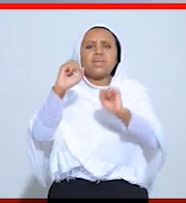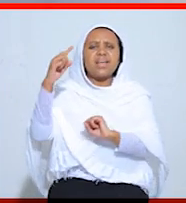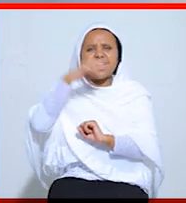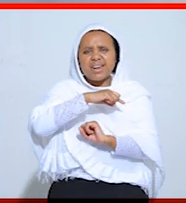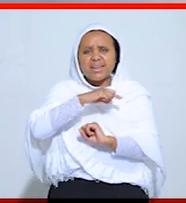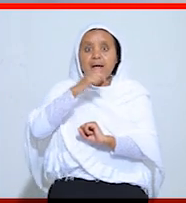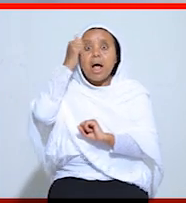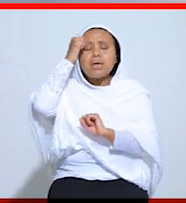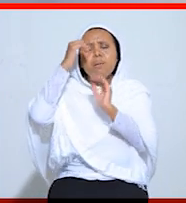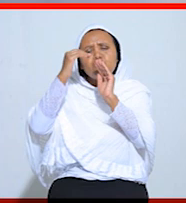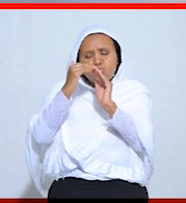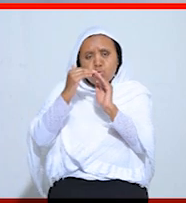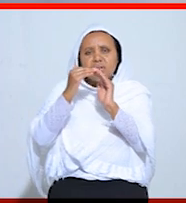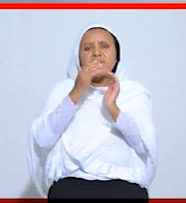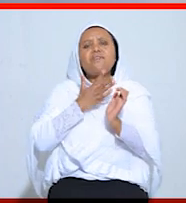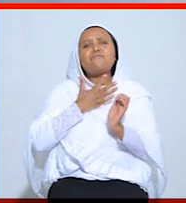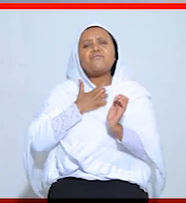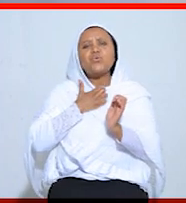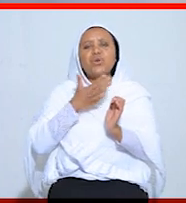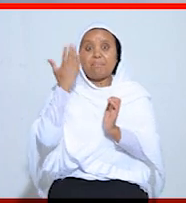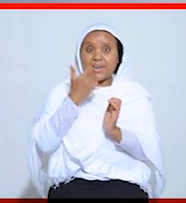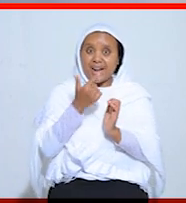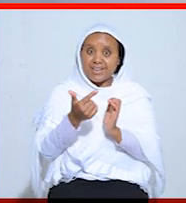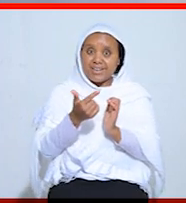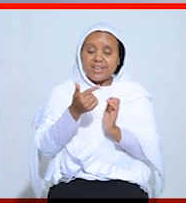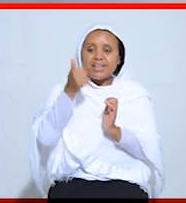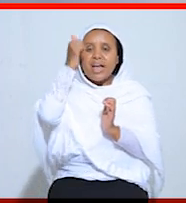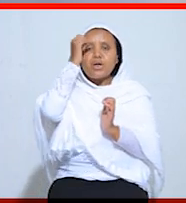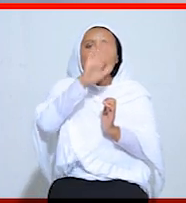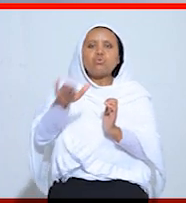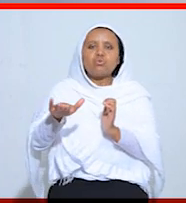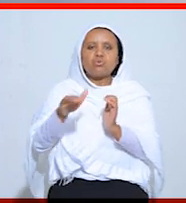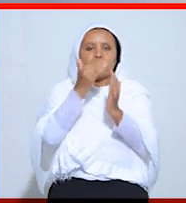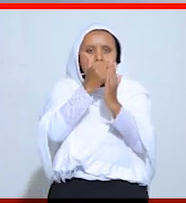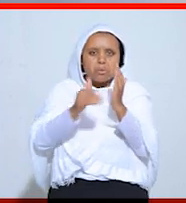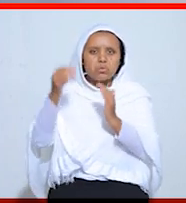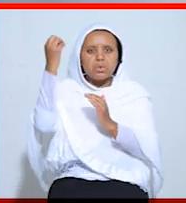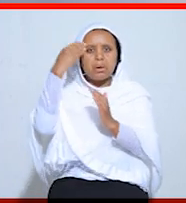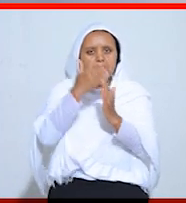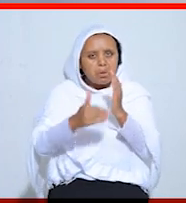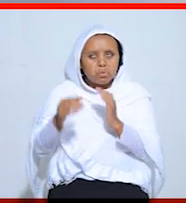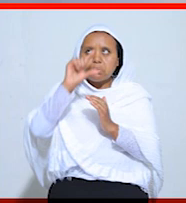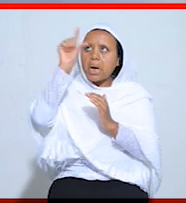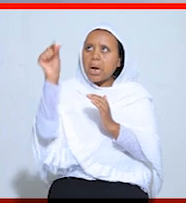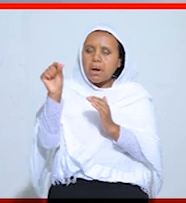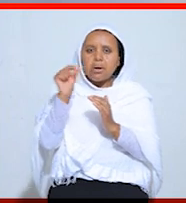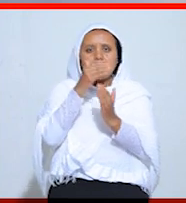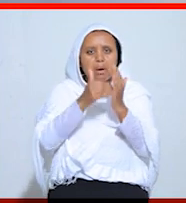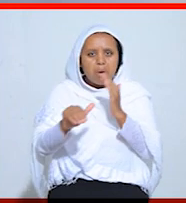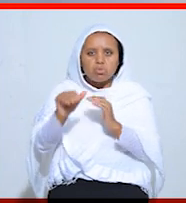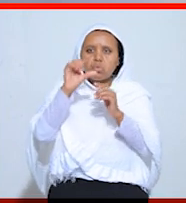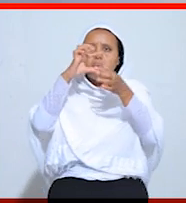ቀን ከአዳም እኩል ይናፍቁ ነበር ይላል። የአዳም ልጆች እኩሌቶቹ በፀሐይ እኩሌቶቹ በጨረቃ